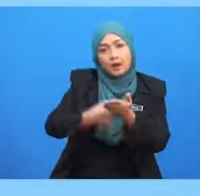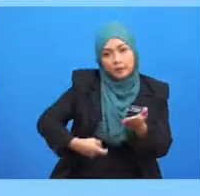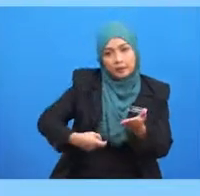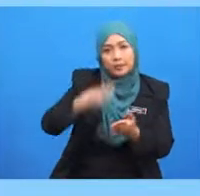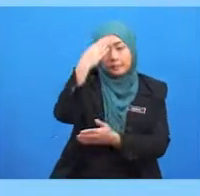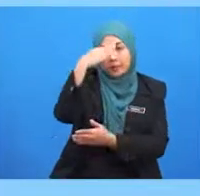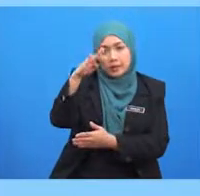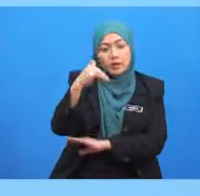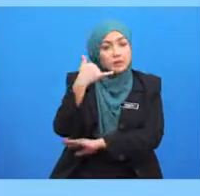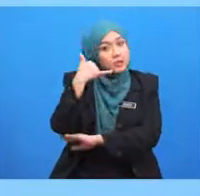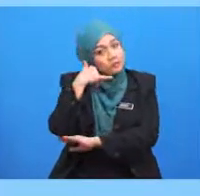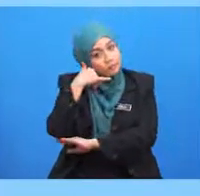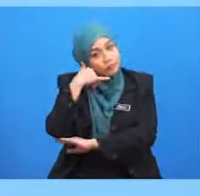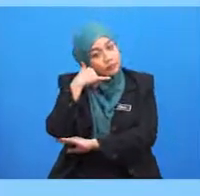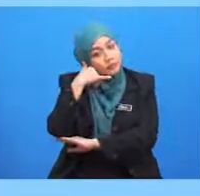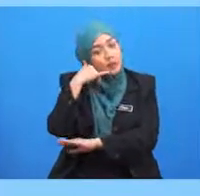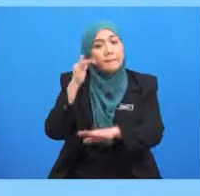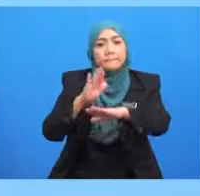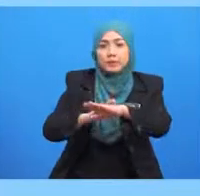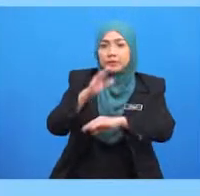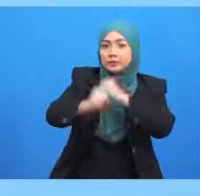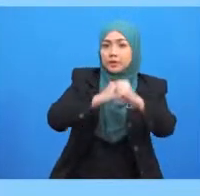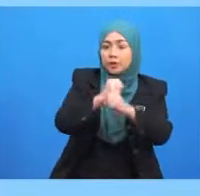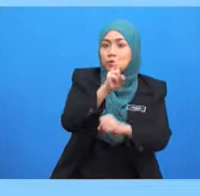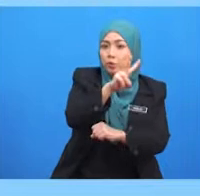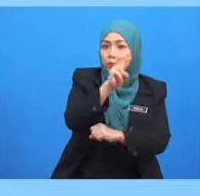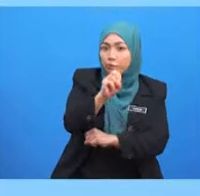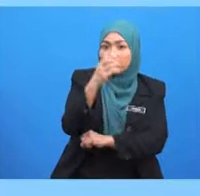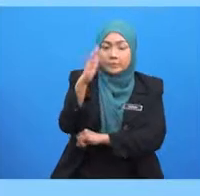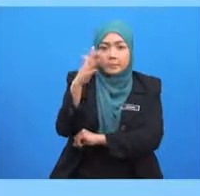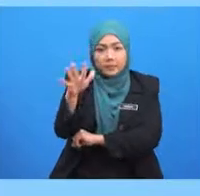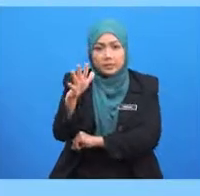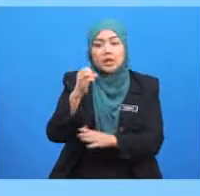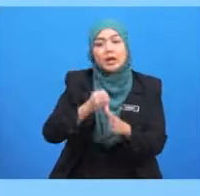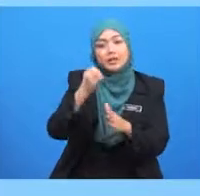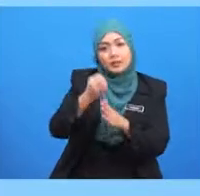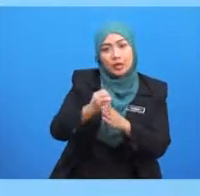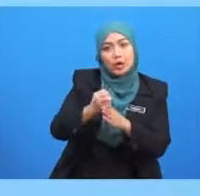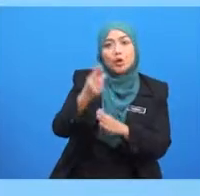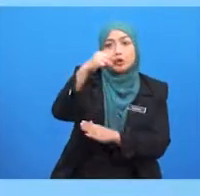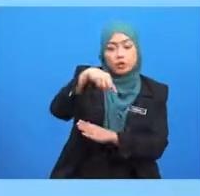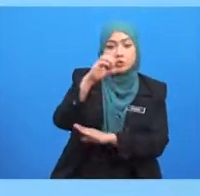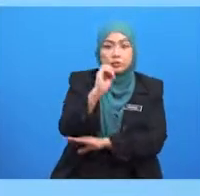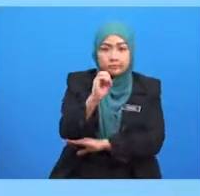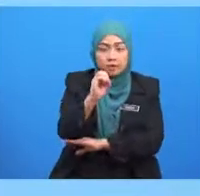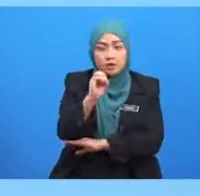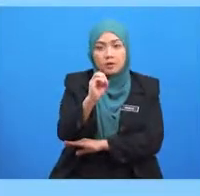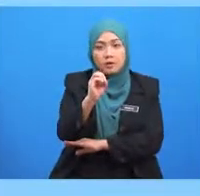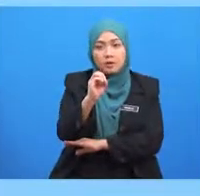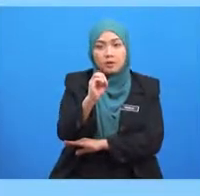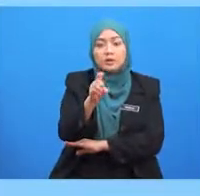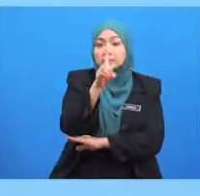bagi telepon pintar faded tahun 2015 atau Cut Syifa yaitu